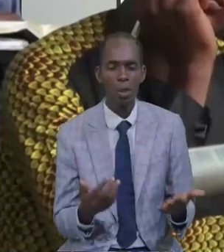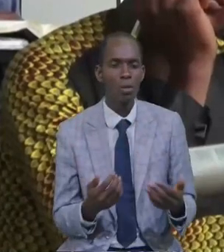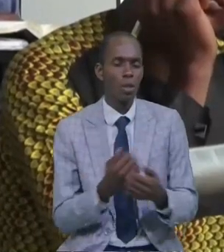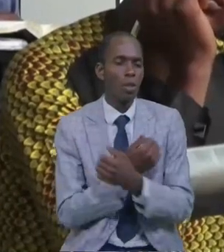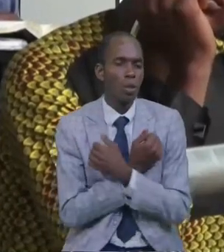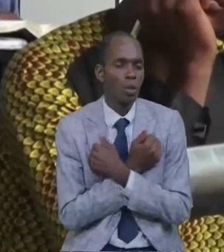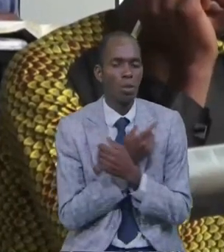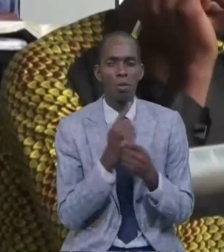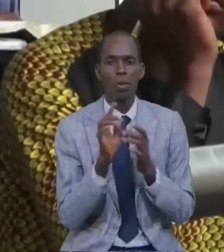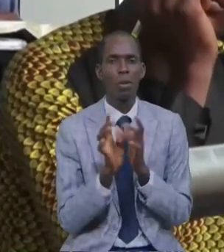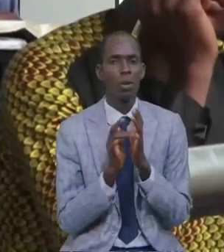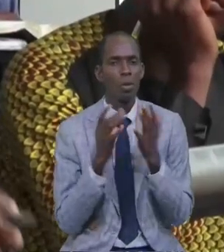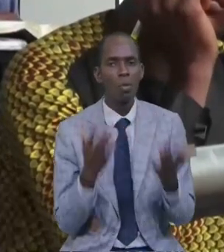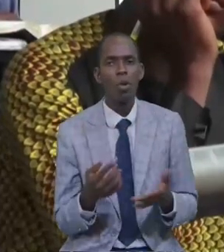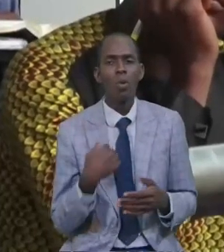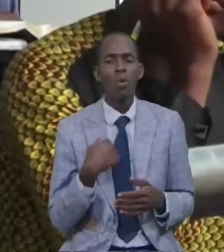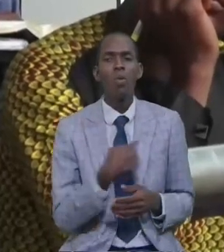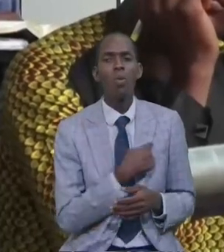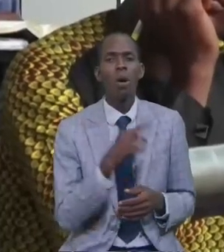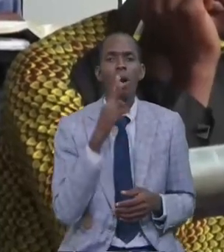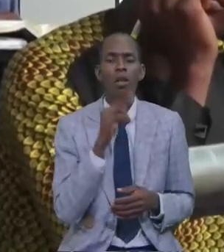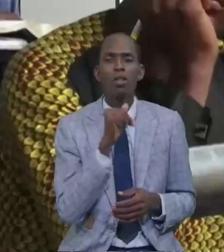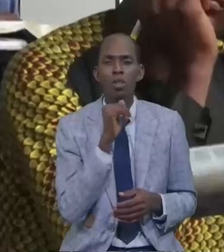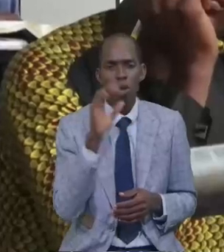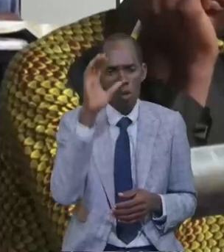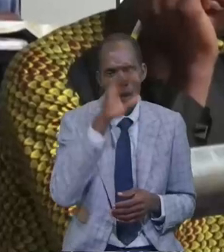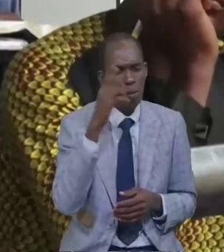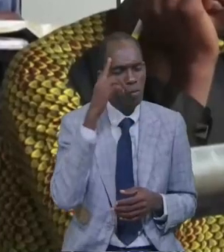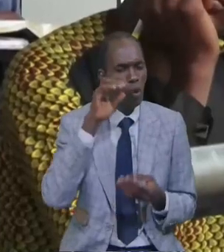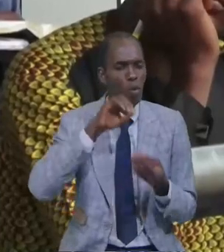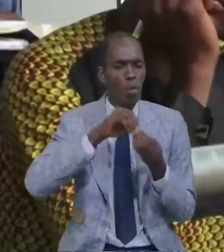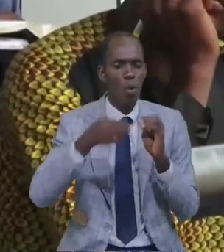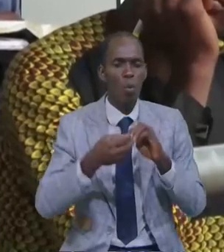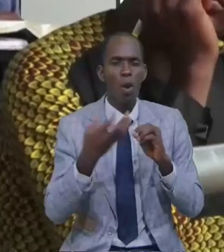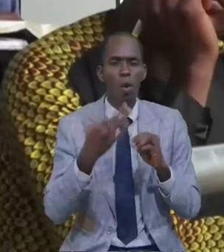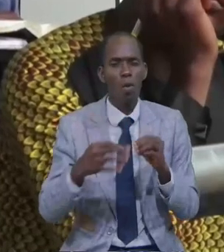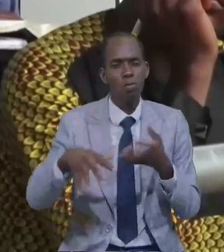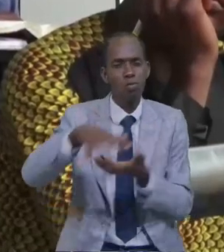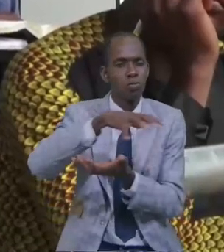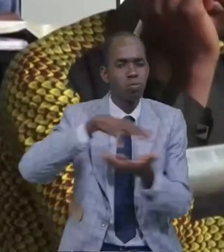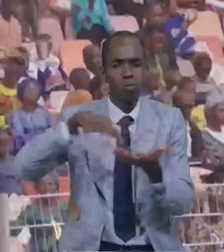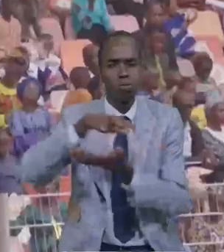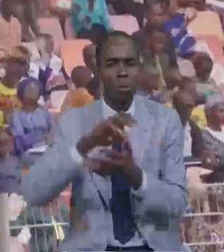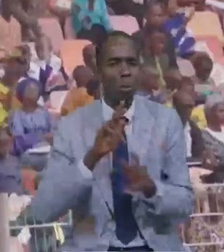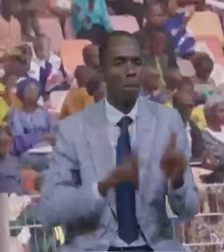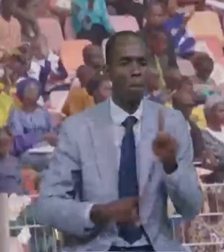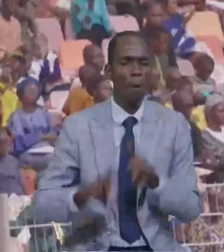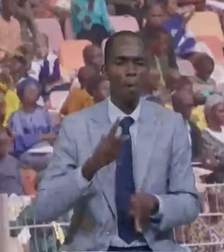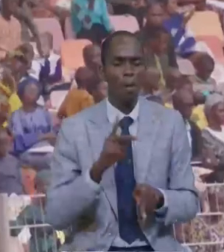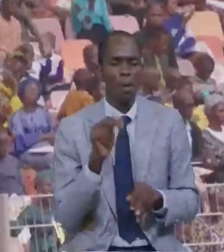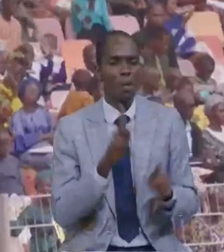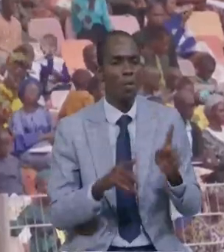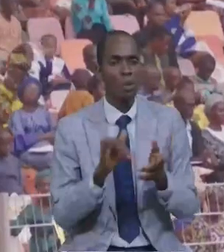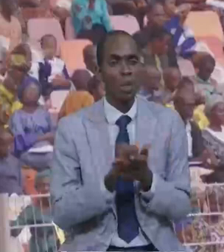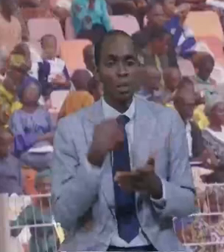de plusieurs personnes, mais avec des ramassis. Ceux qui disent que je suis là, est-ce que tu n'es pas content, pasteur? Je suis membre de ton église maintenant.